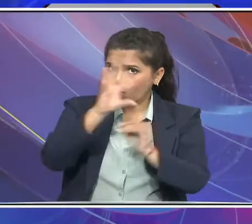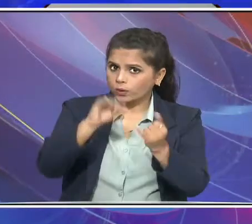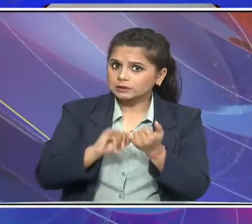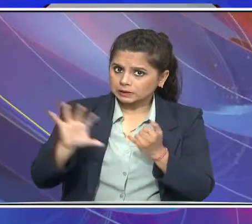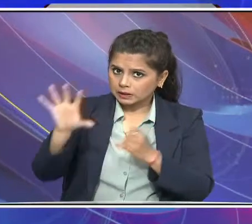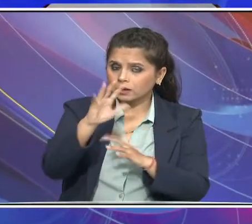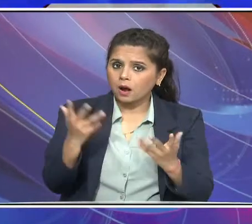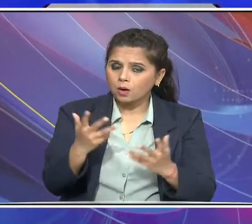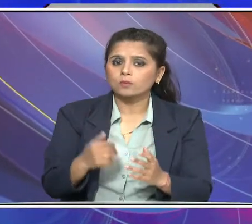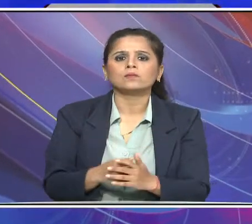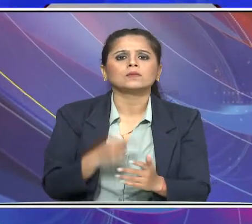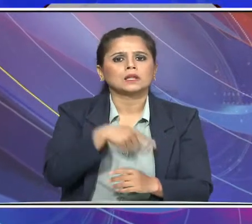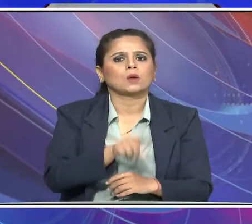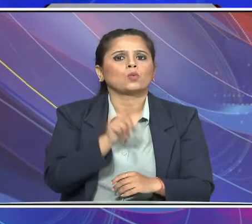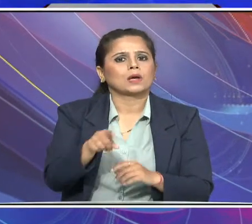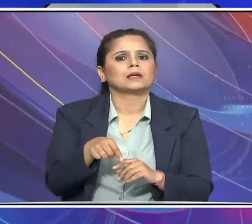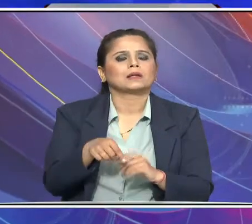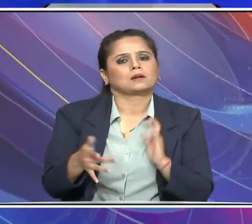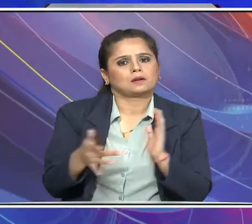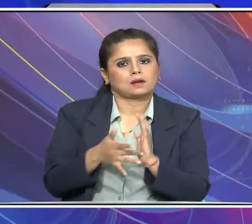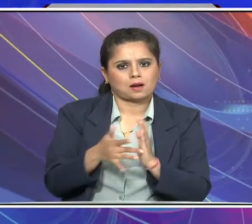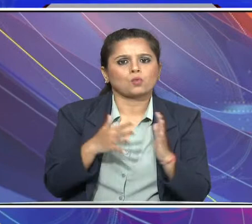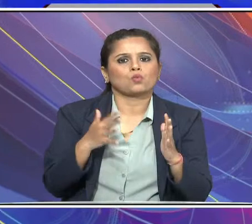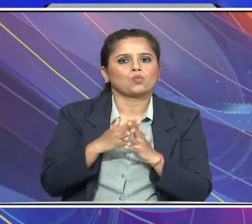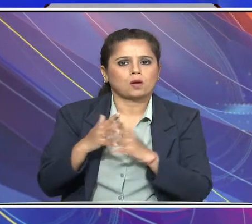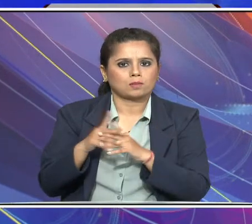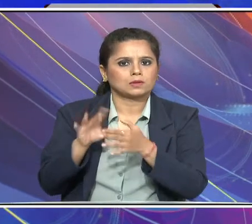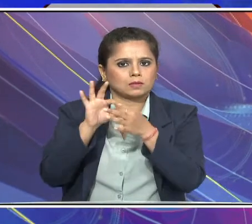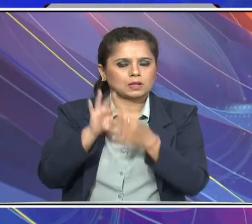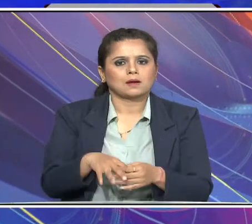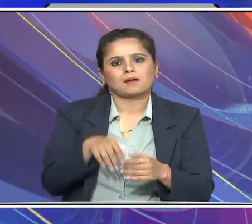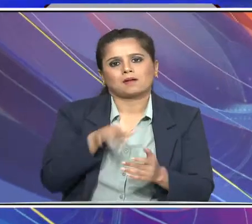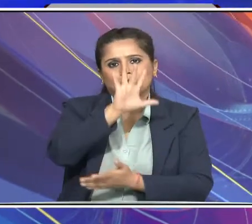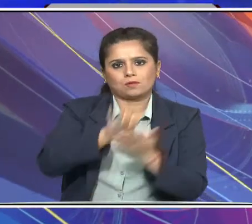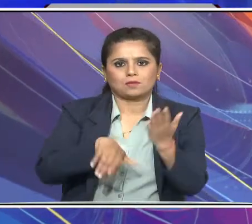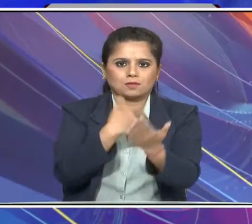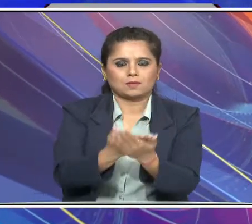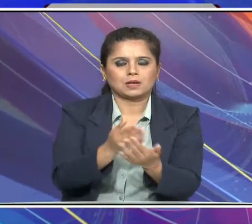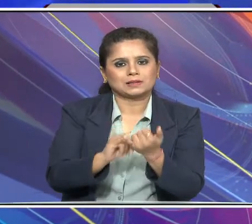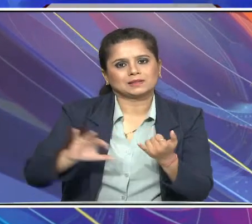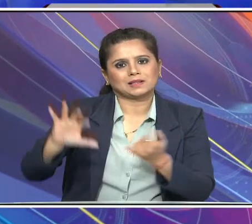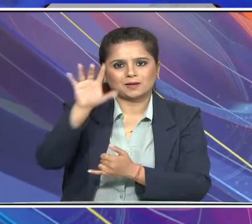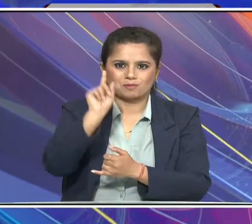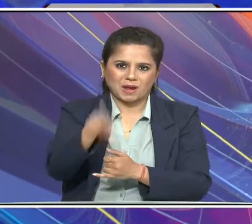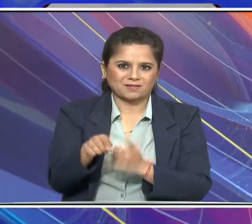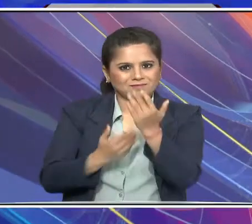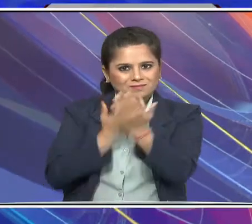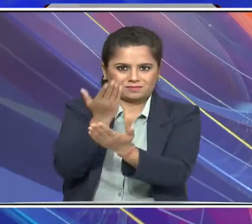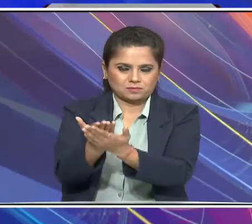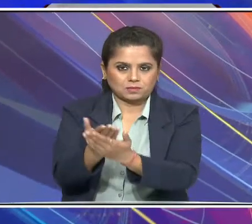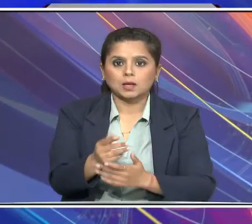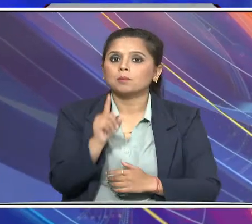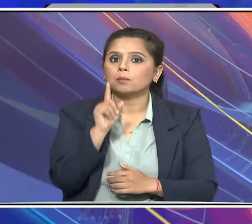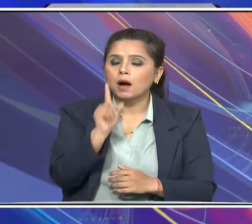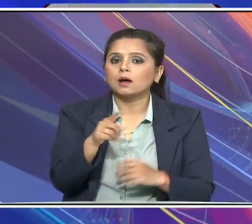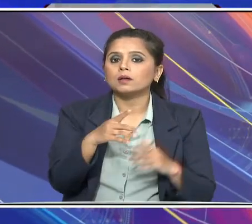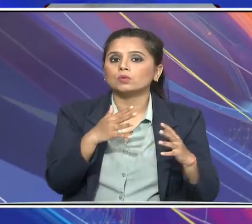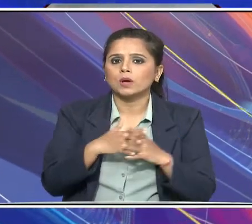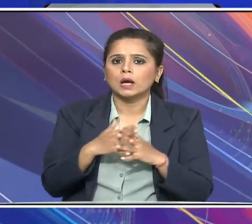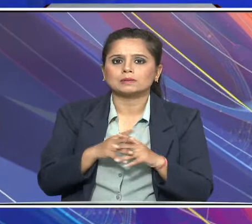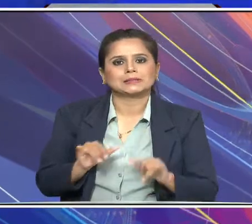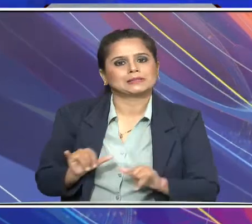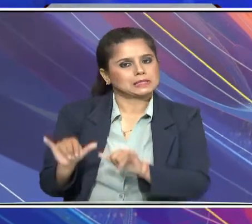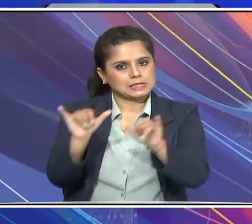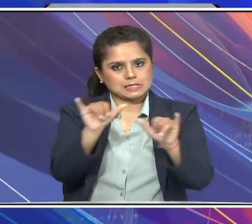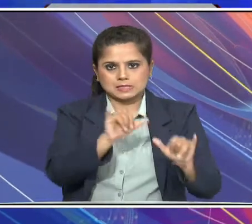उसमें एक डिजिटल प्लेटफॉर्म के द्वारा एप्लीकेशन तो उसको स्टेट में ही करनी होती है लेकिन पोर्टल से हो